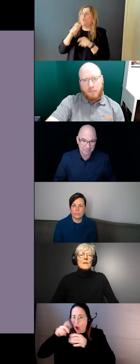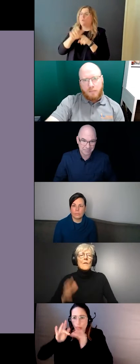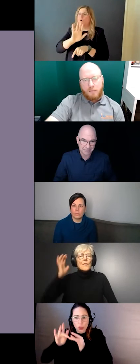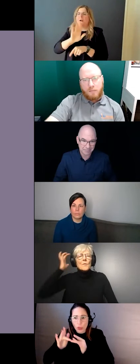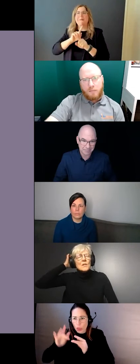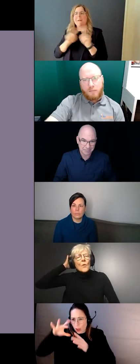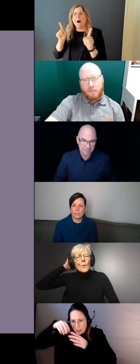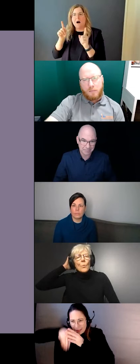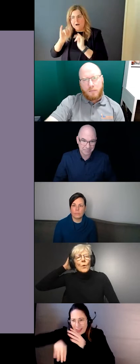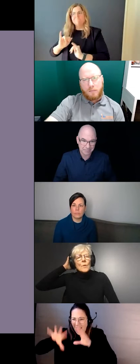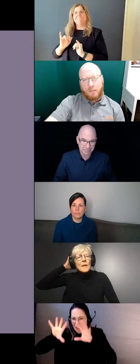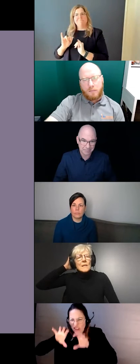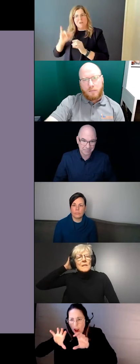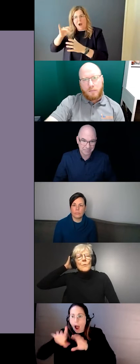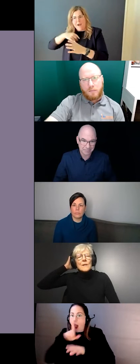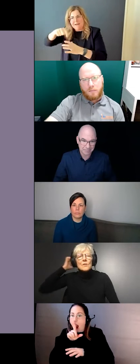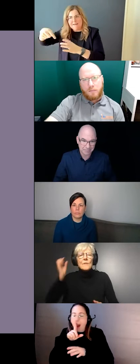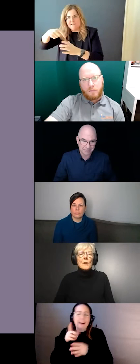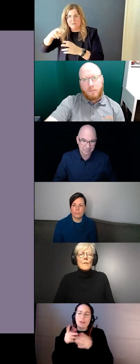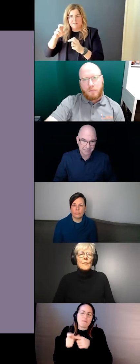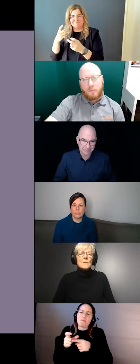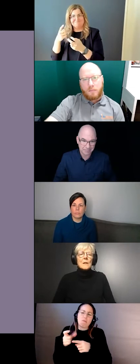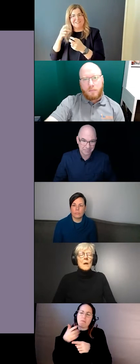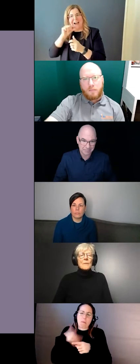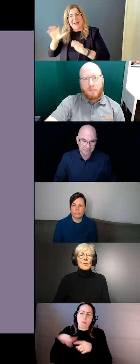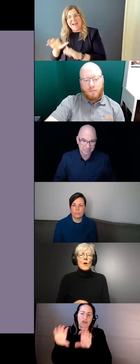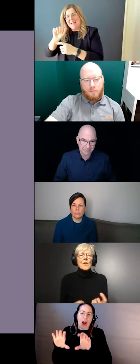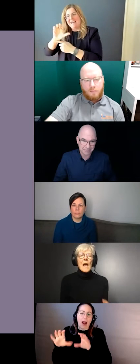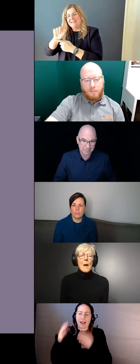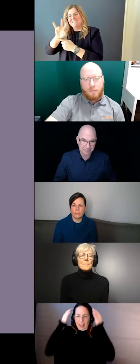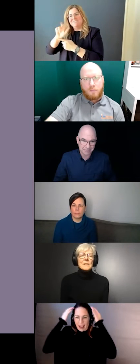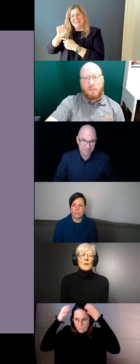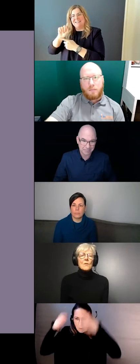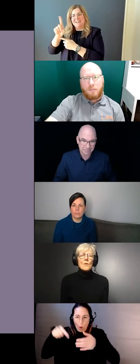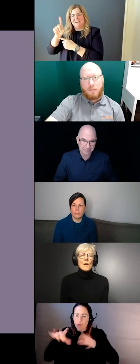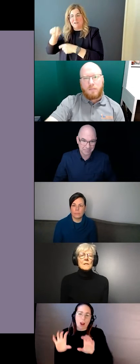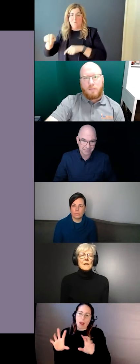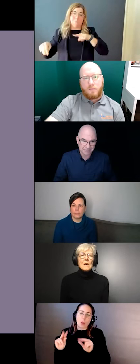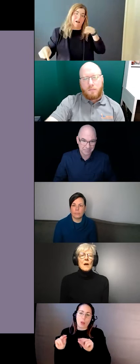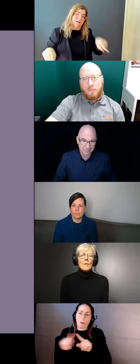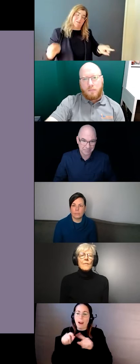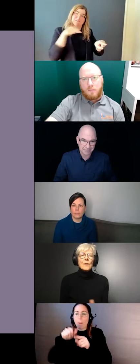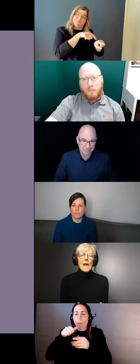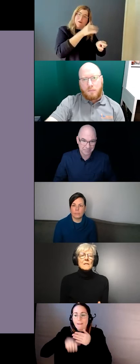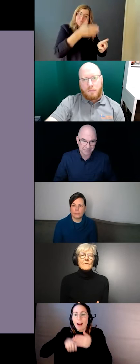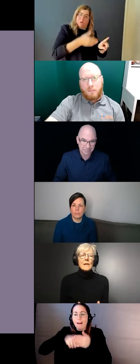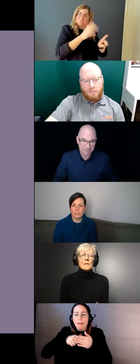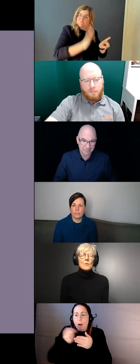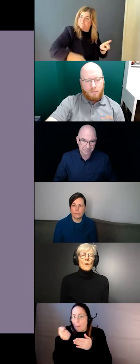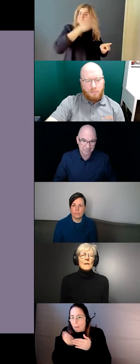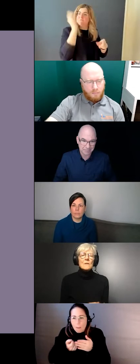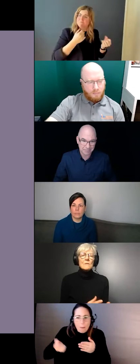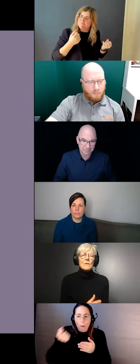pas geler. Peut-être que ce n'est pas le bon mot parce que le cerveau n'est pas gelé, mais il y a des failles. Il n'est pas complètement activé.